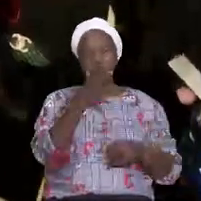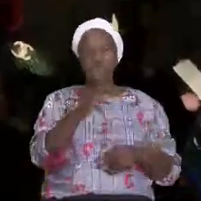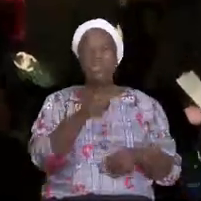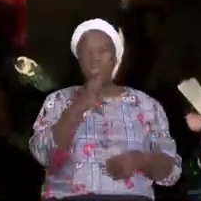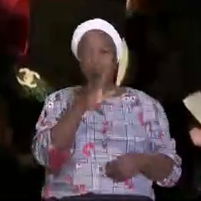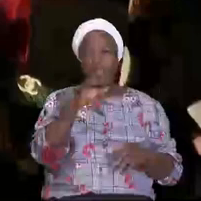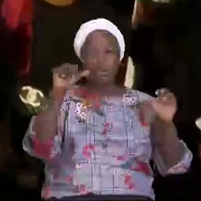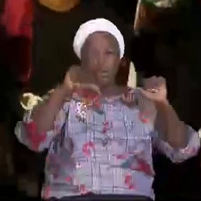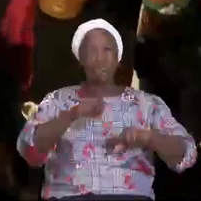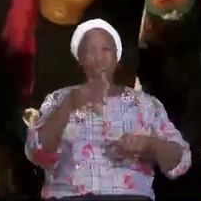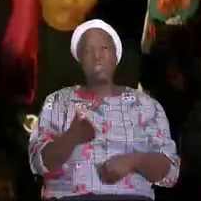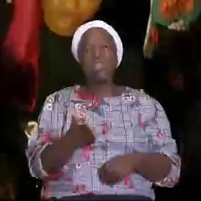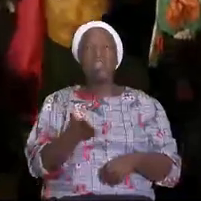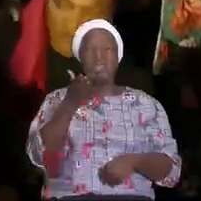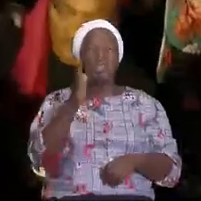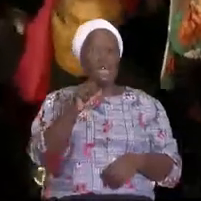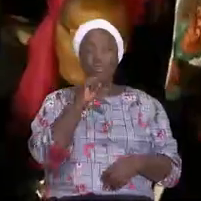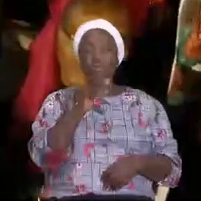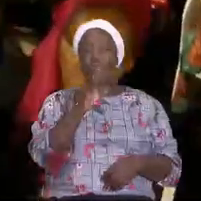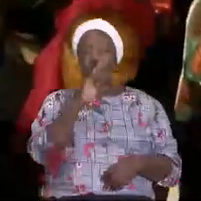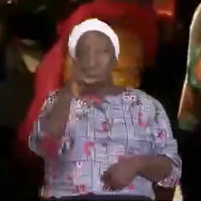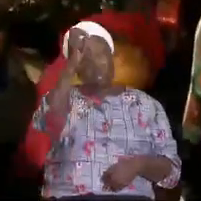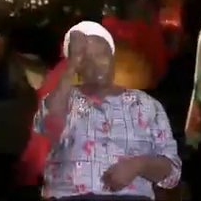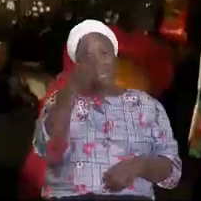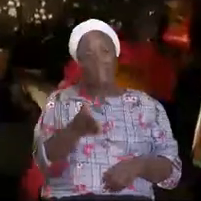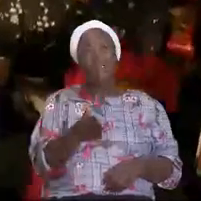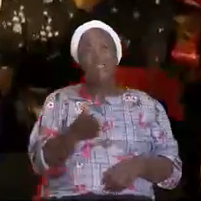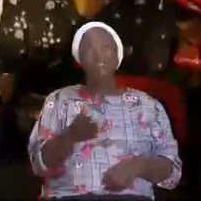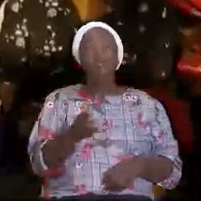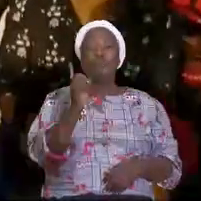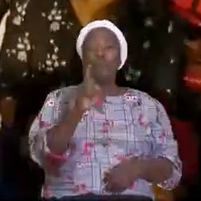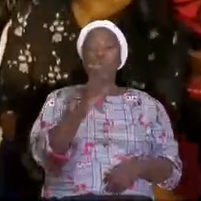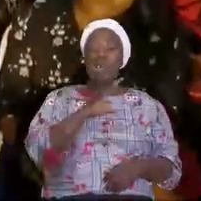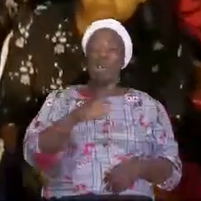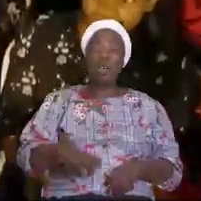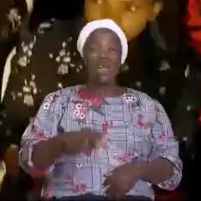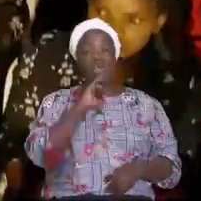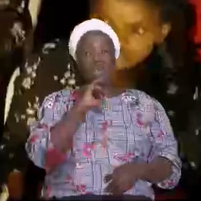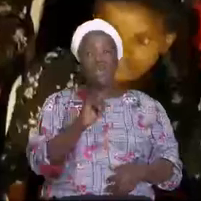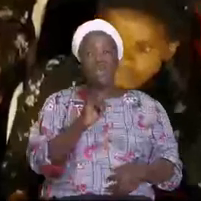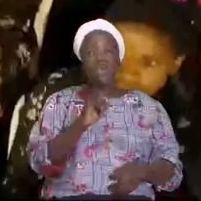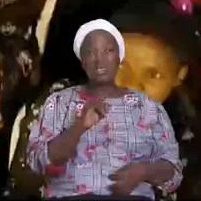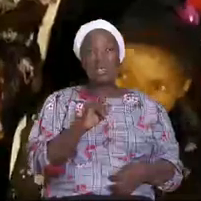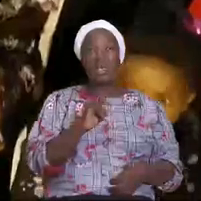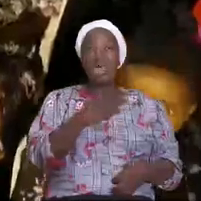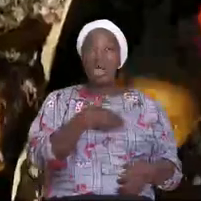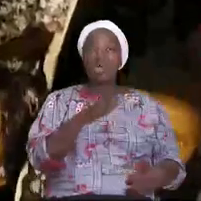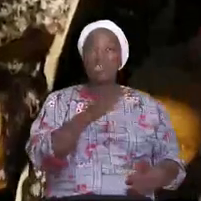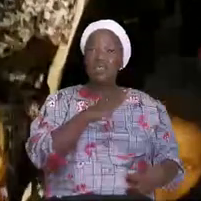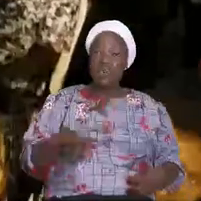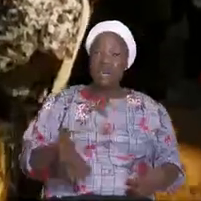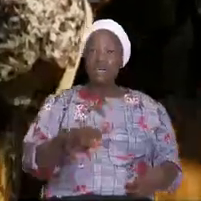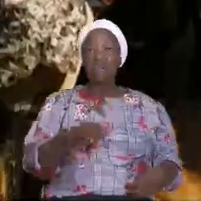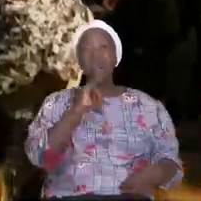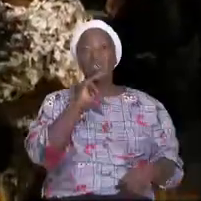ténèbres là-bas. Il ne peut pas avoir la culpabilité là-bas. Il ne peut pas avoir la condamnation là-bas. Il ne peut pas avoir Satan